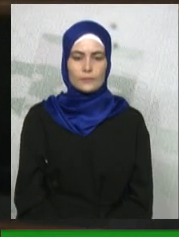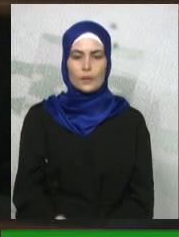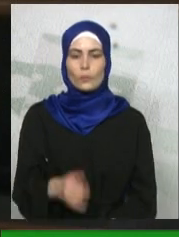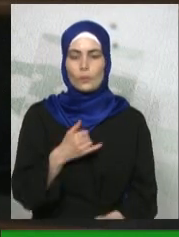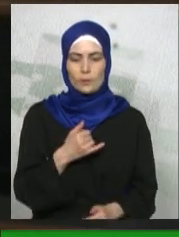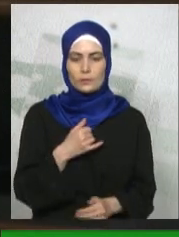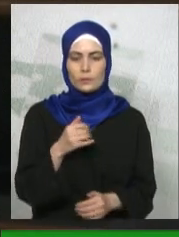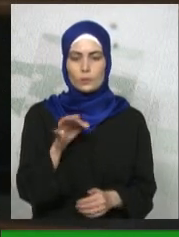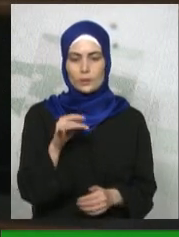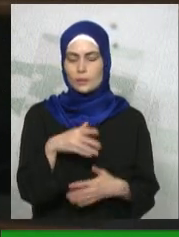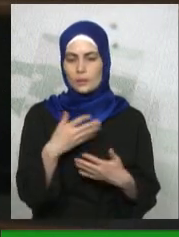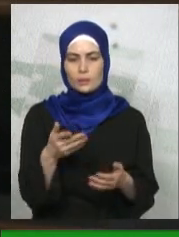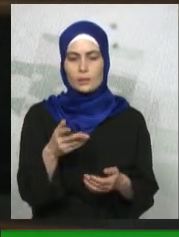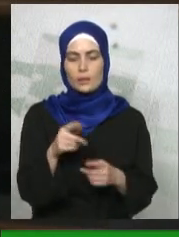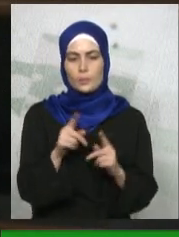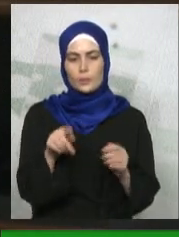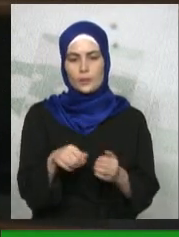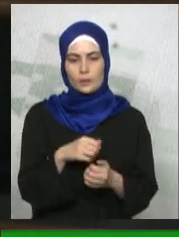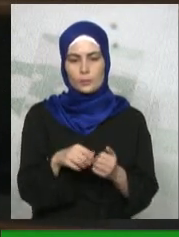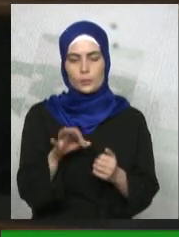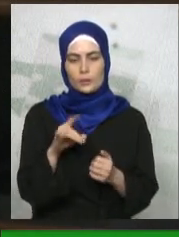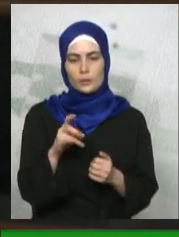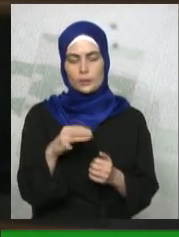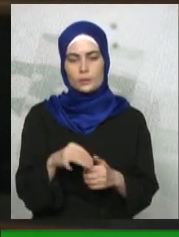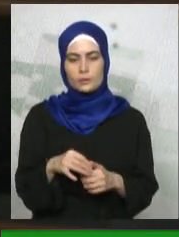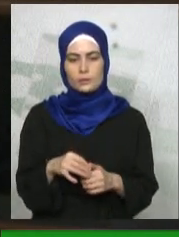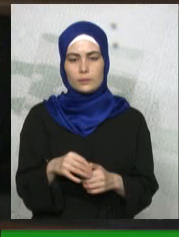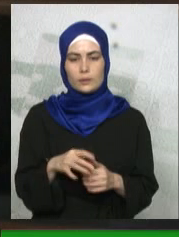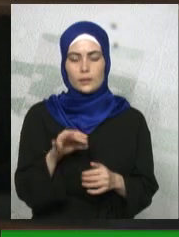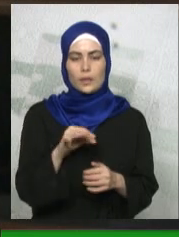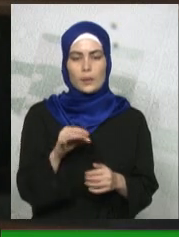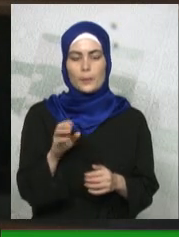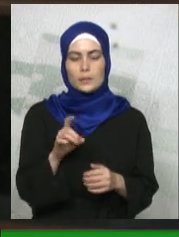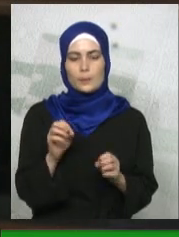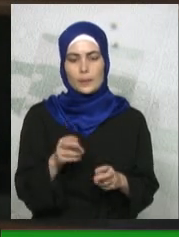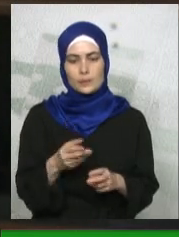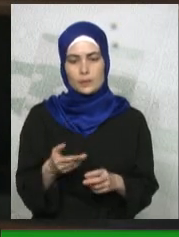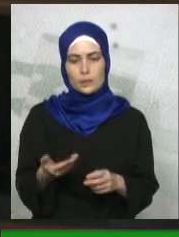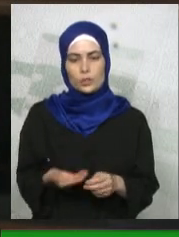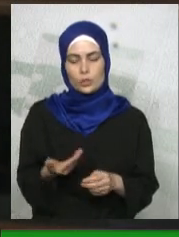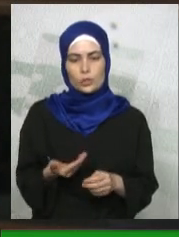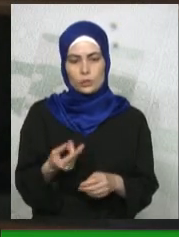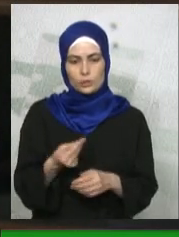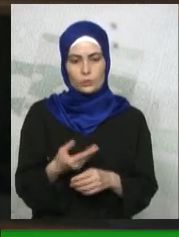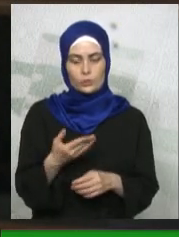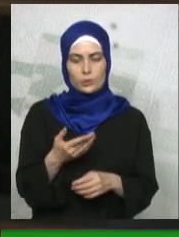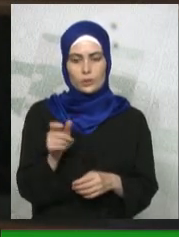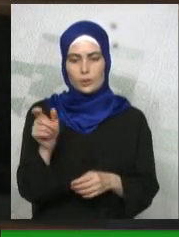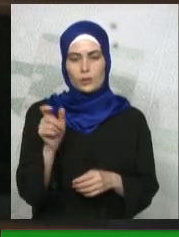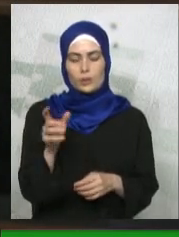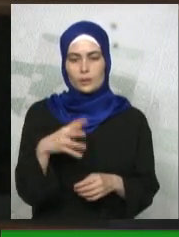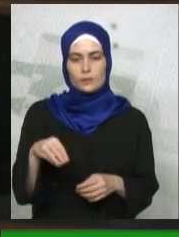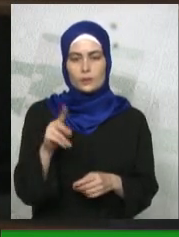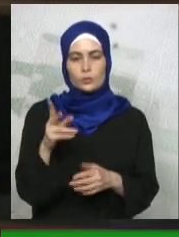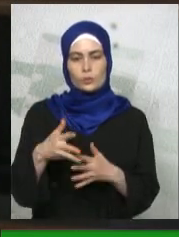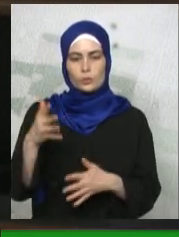документации, ни исполнительно-технической документации. И безопасность жителей этого дома, она, скажем так,